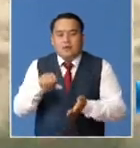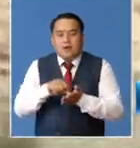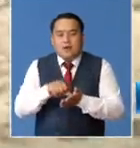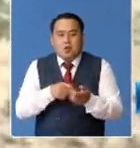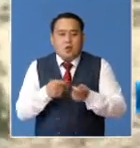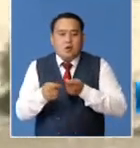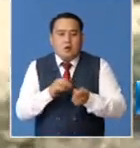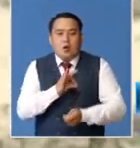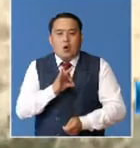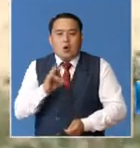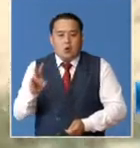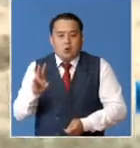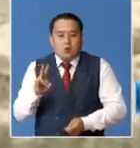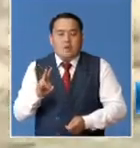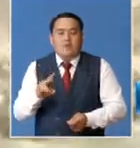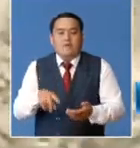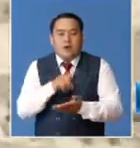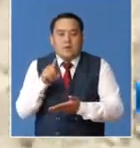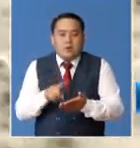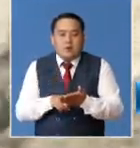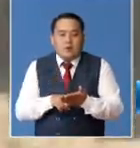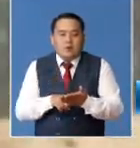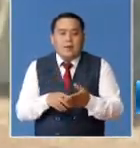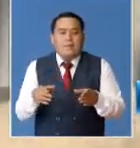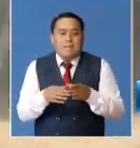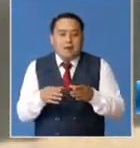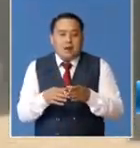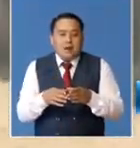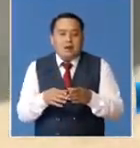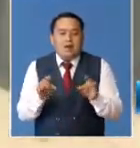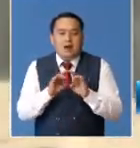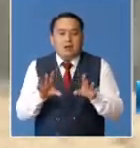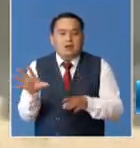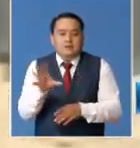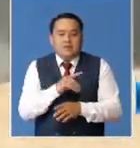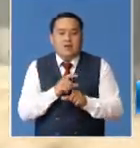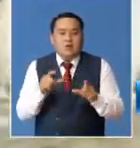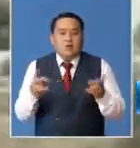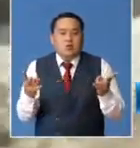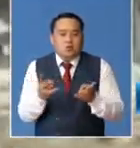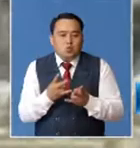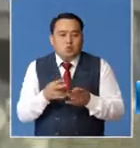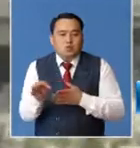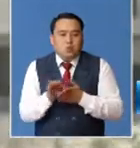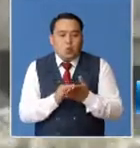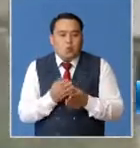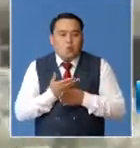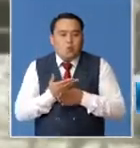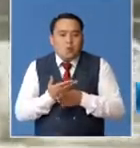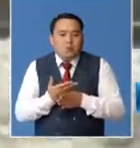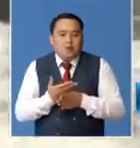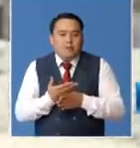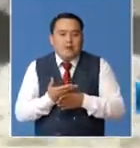представитель управления ООН по гуманитарным вопросам Йенс Парке. При этом он подчеркнул, что все эти люди нуждаются в срочной гуманитарной помощи.